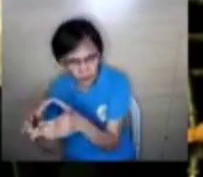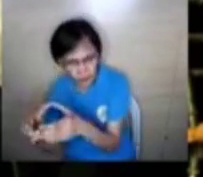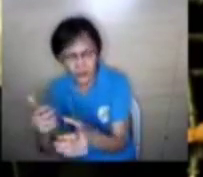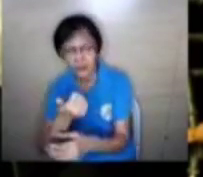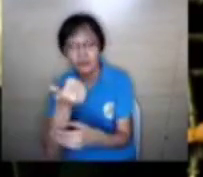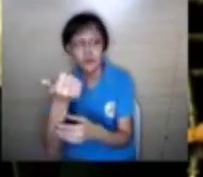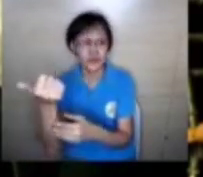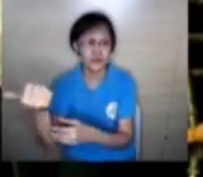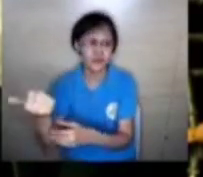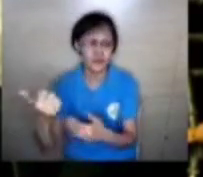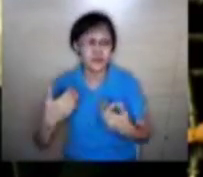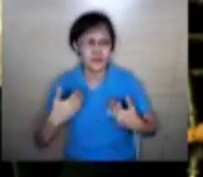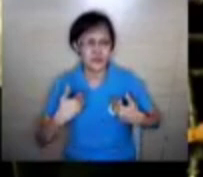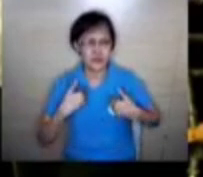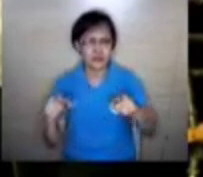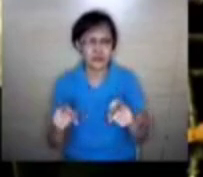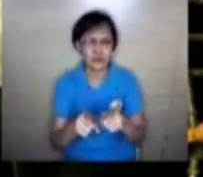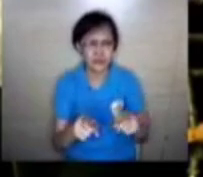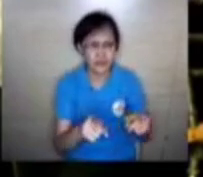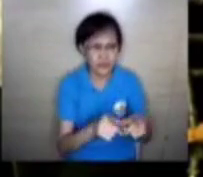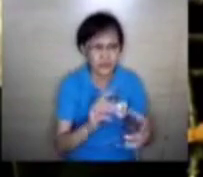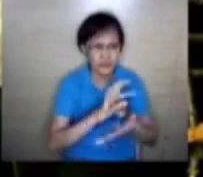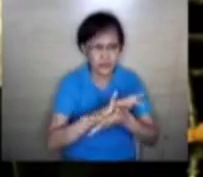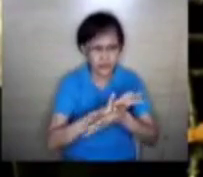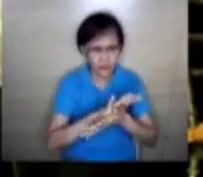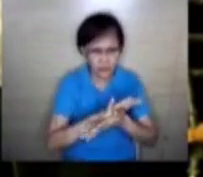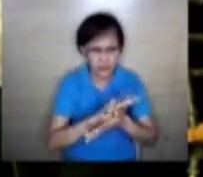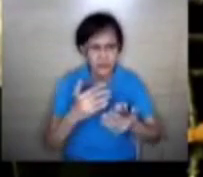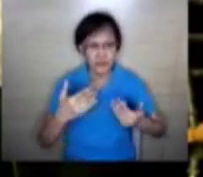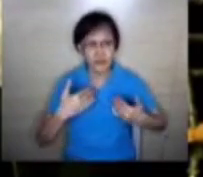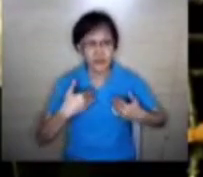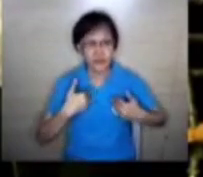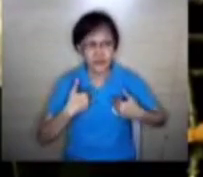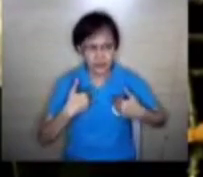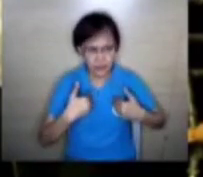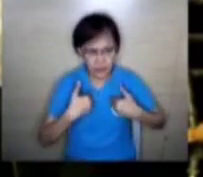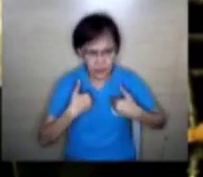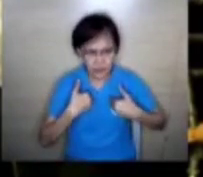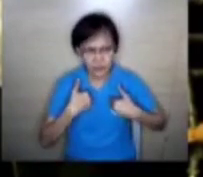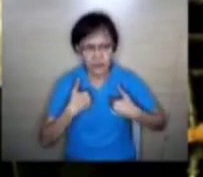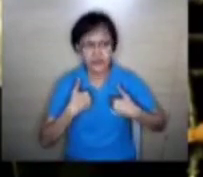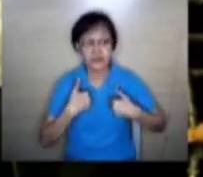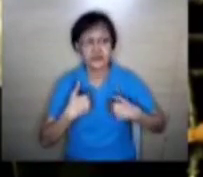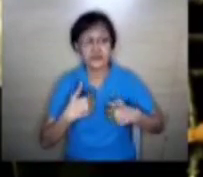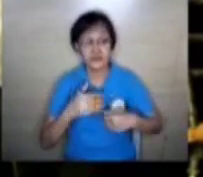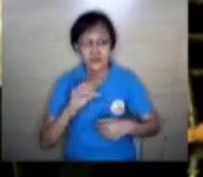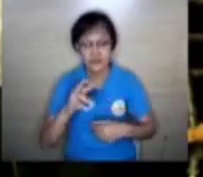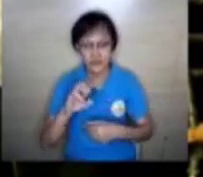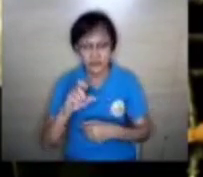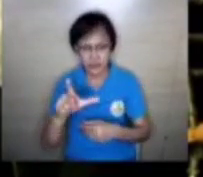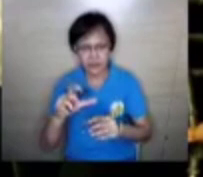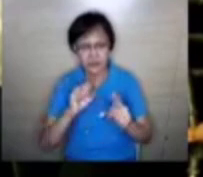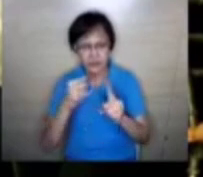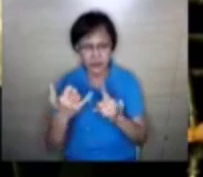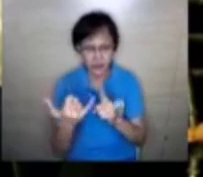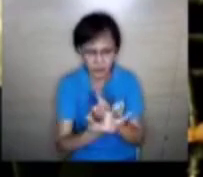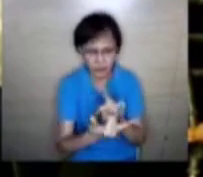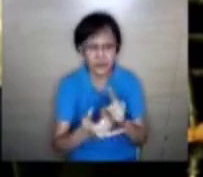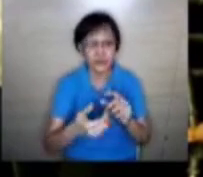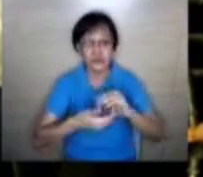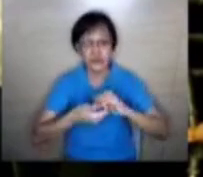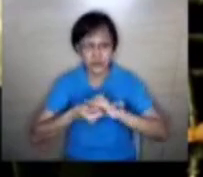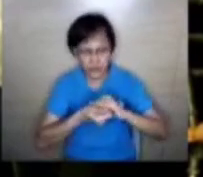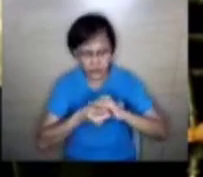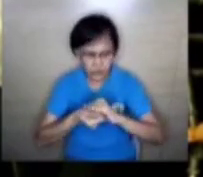Noong 2020, nang dahil sa pandemya, naging limitado ang partisipasyon ng ating civil society o people's organization